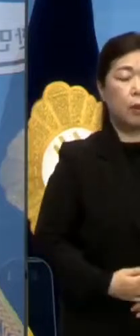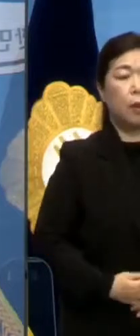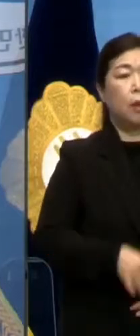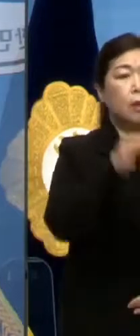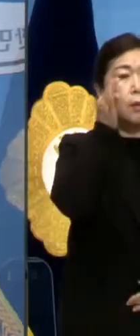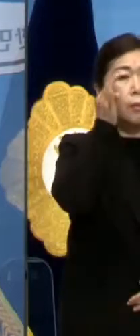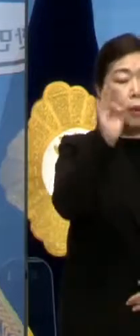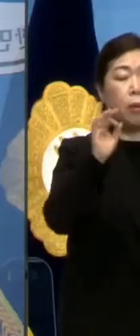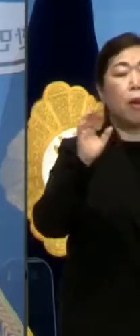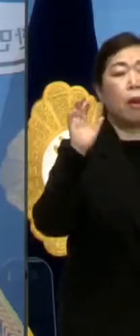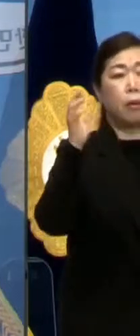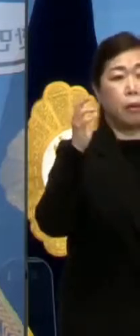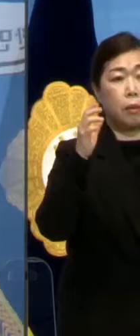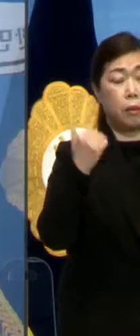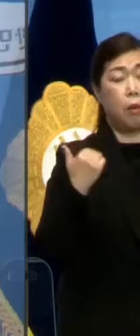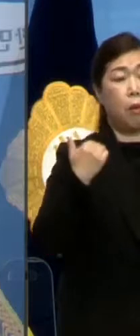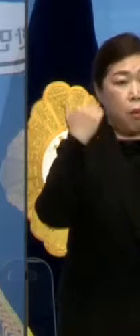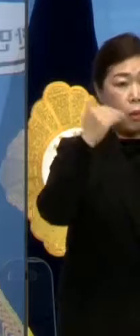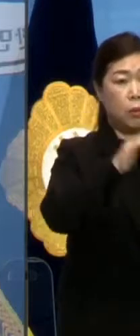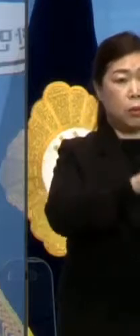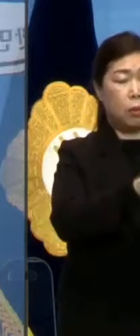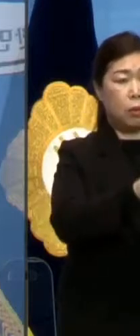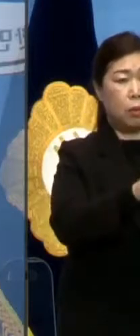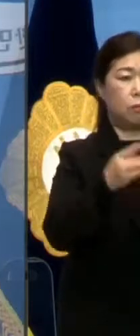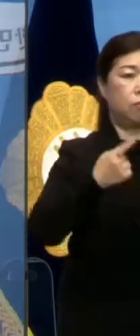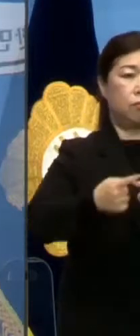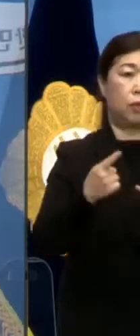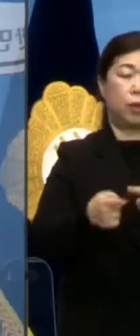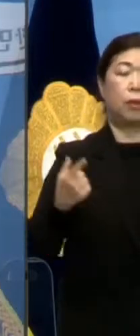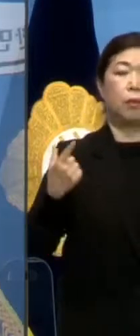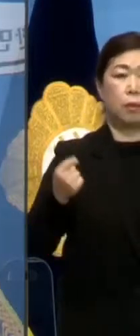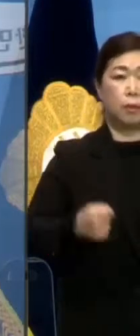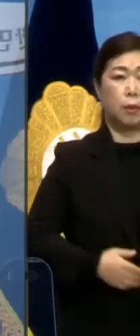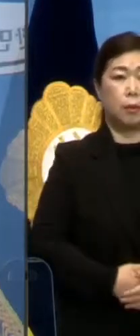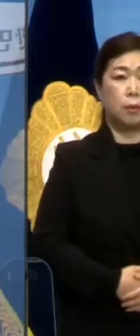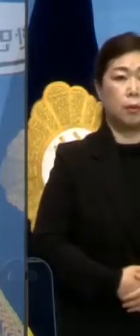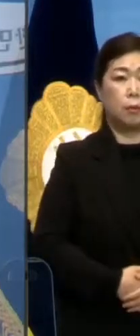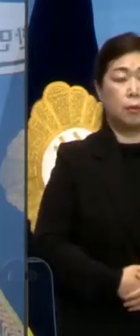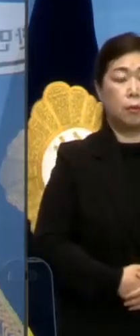10개월 아기에게 어른의 손은 흉기입니다.